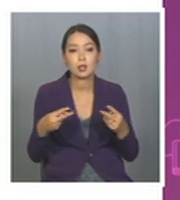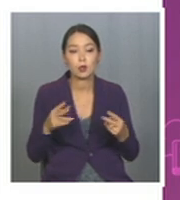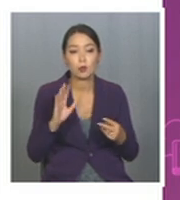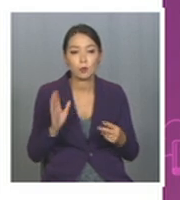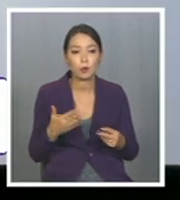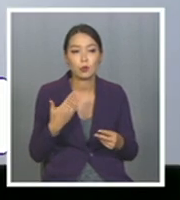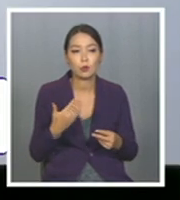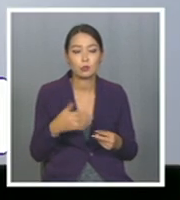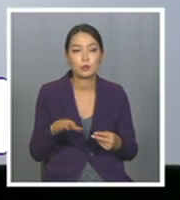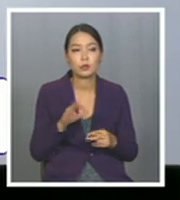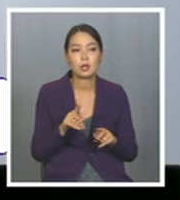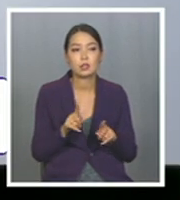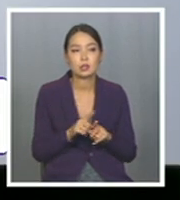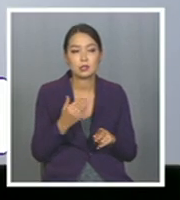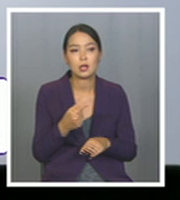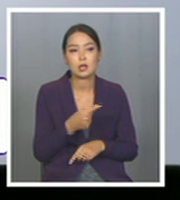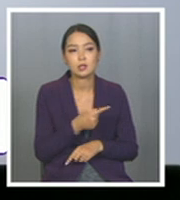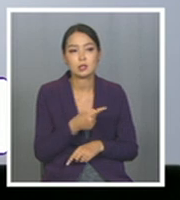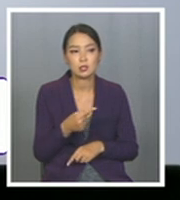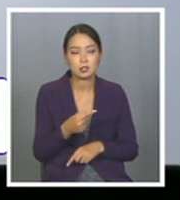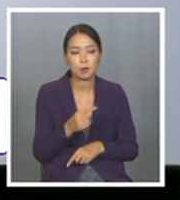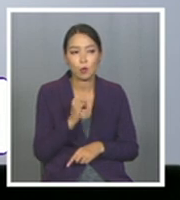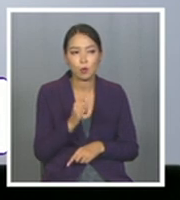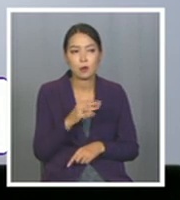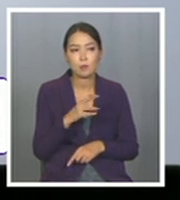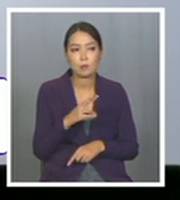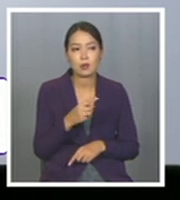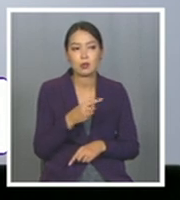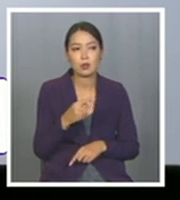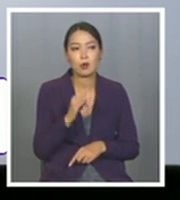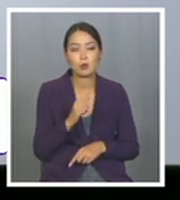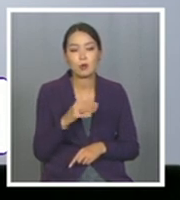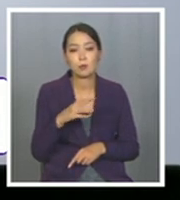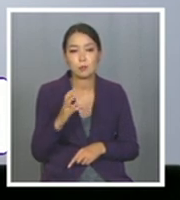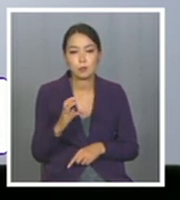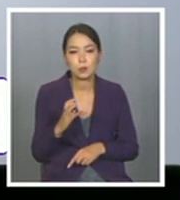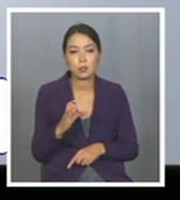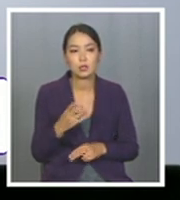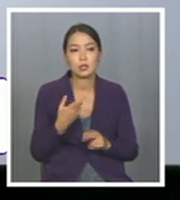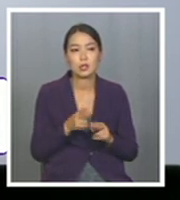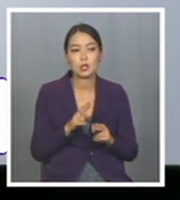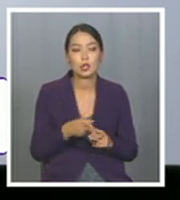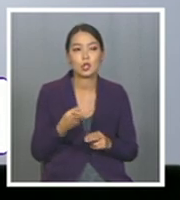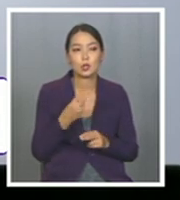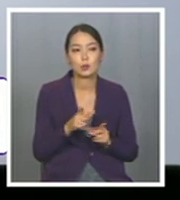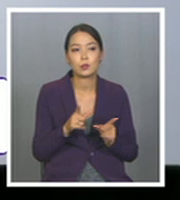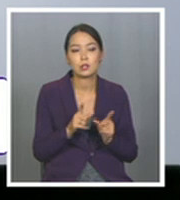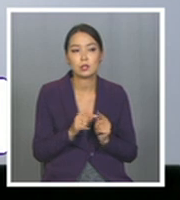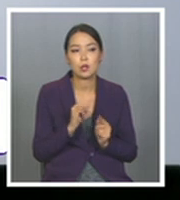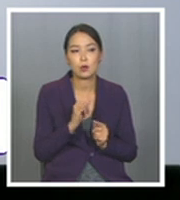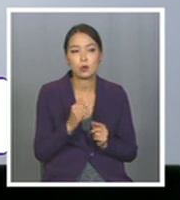индуктивтілікке түсетін кернеуден азайтамыз конденсаторға түсетін кернеуді. Және екеуінің кернеуі